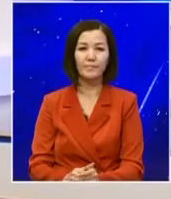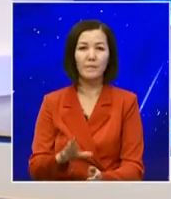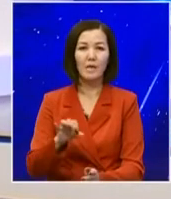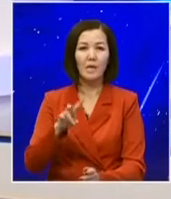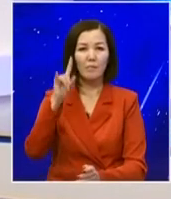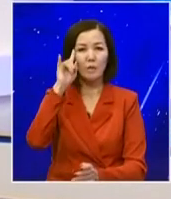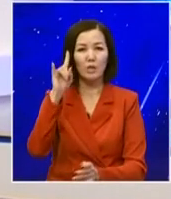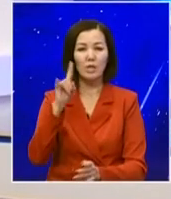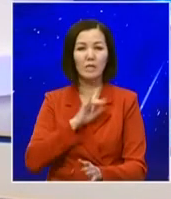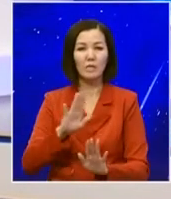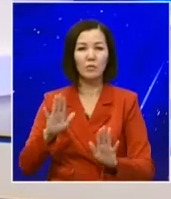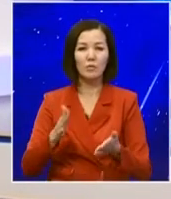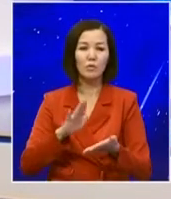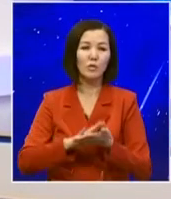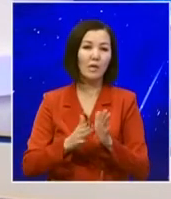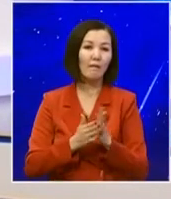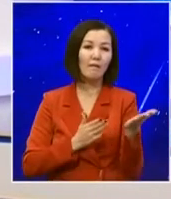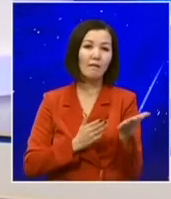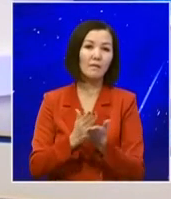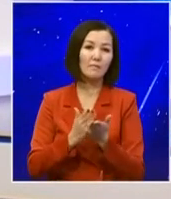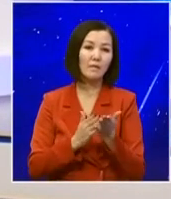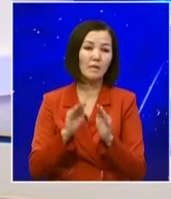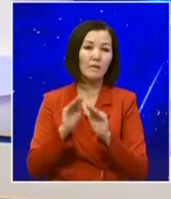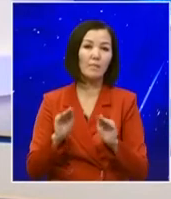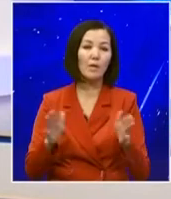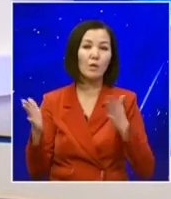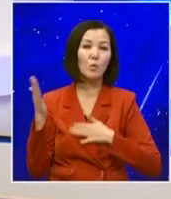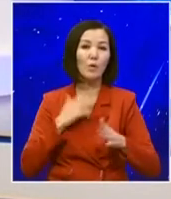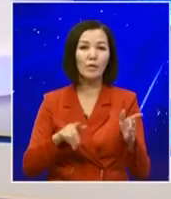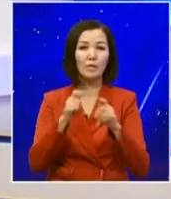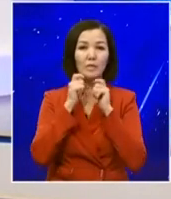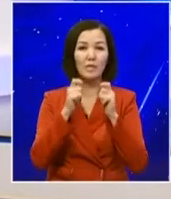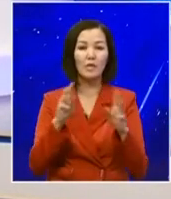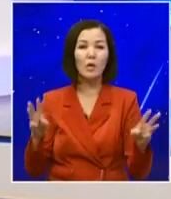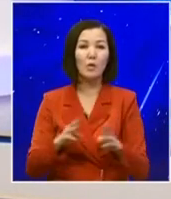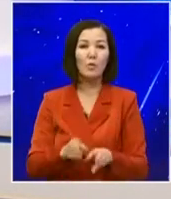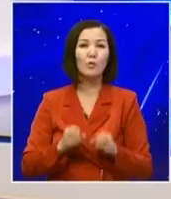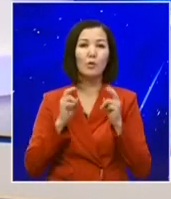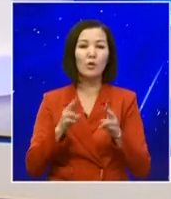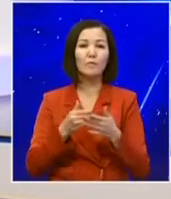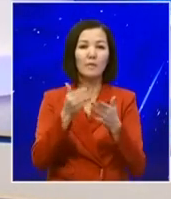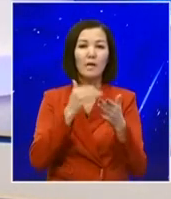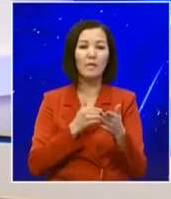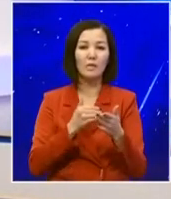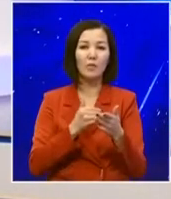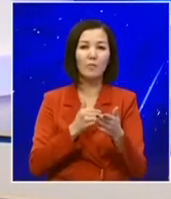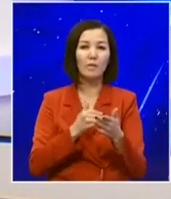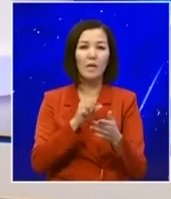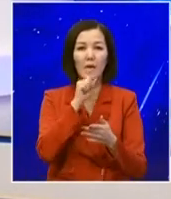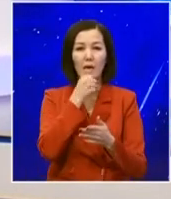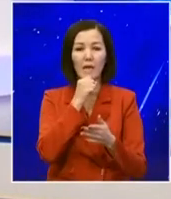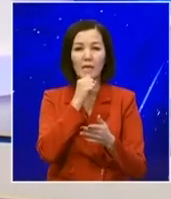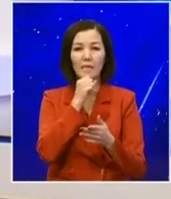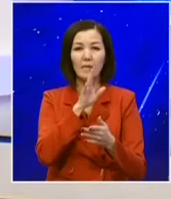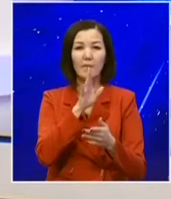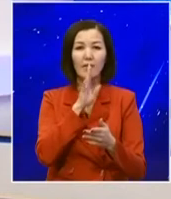Еңбекші қазақтар төтенше жағдайлар қызметкерлері аудан балаларына қуаныш сыйлады. Олар өрт қауіпсіздігінің алдын алумен қатар Аяз Ата мен Ақшақар